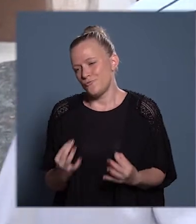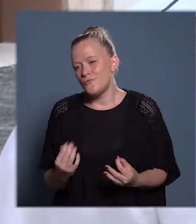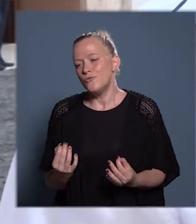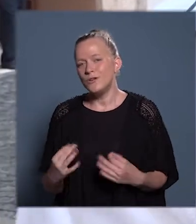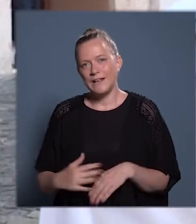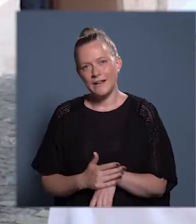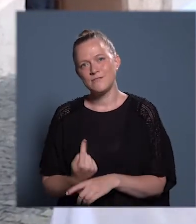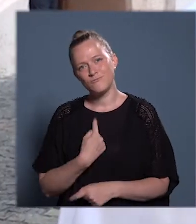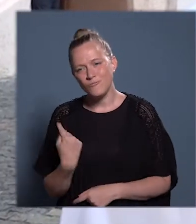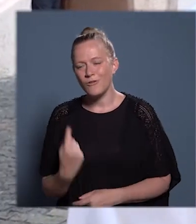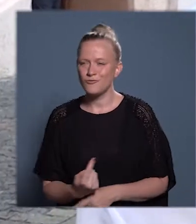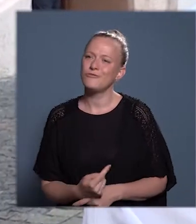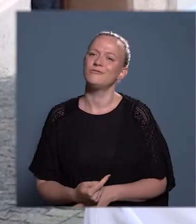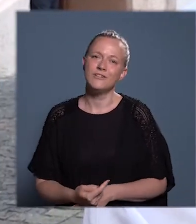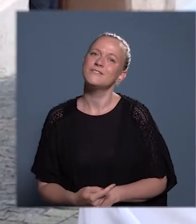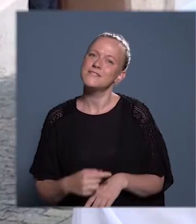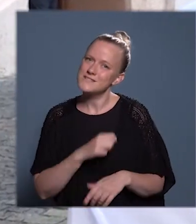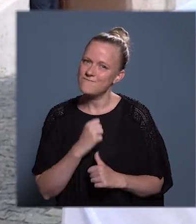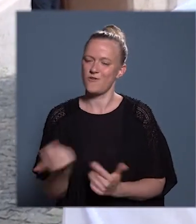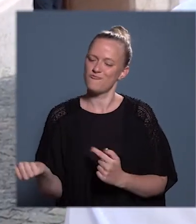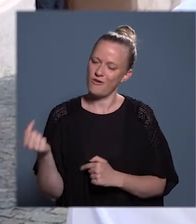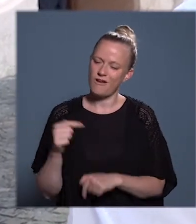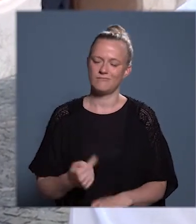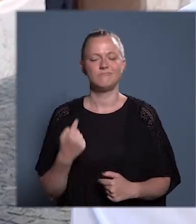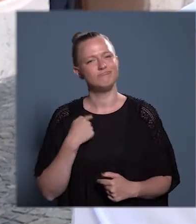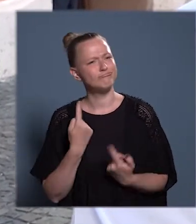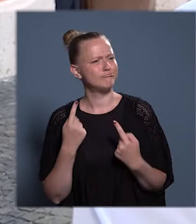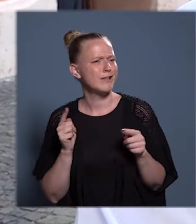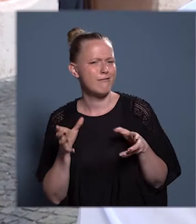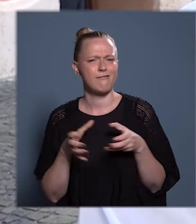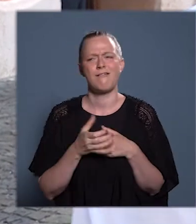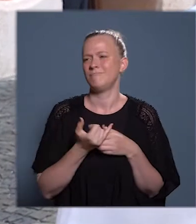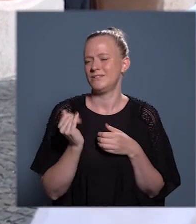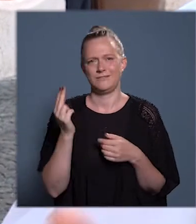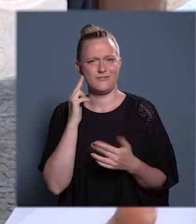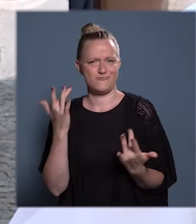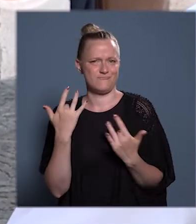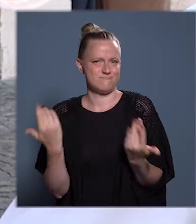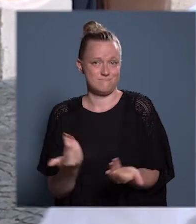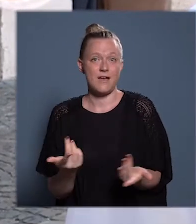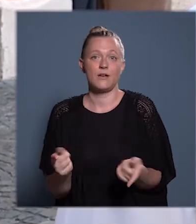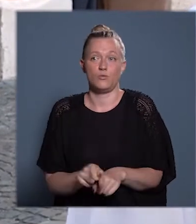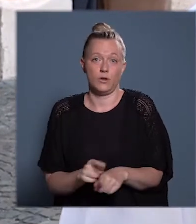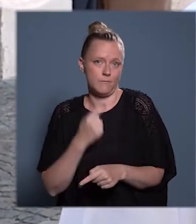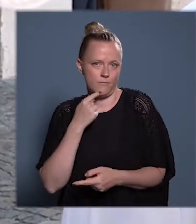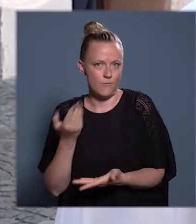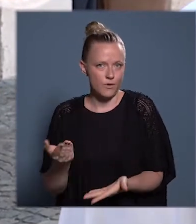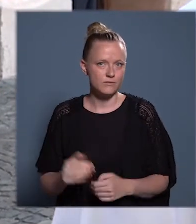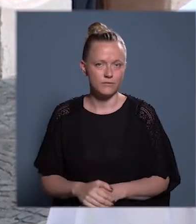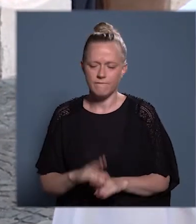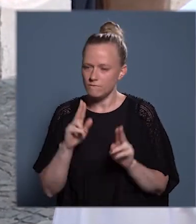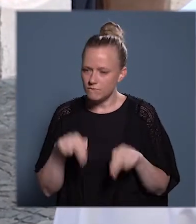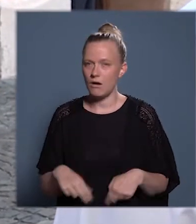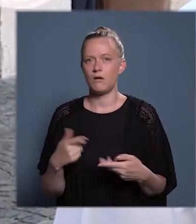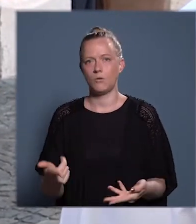jövünk, szívesen engem meg a zenekart mindenki ismer, olyan formában, hogy ahogy mondta, hogy tényleg